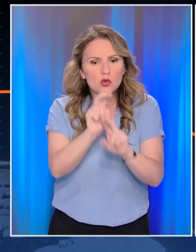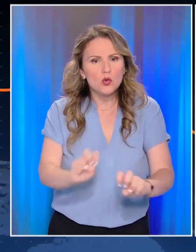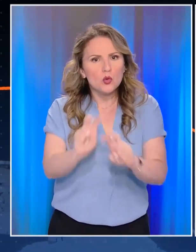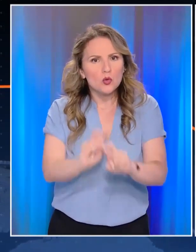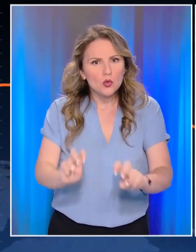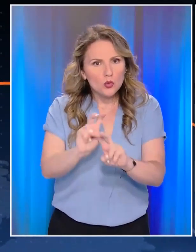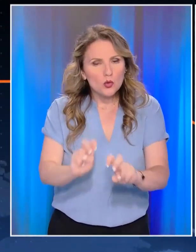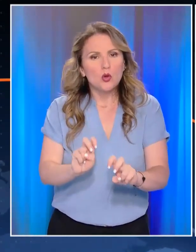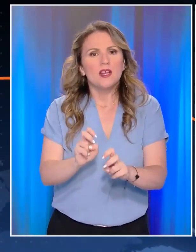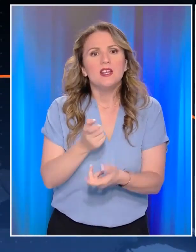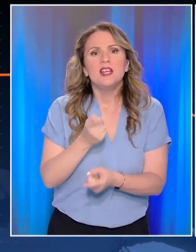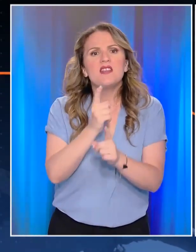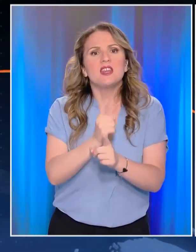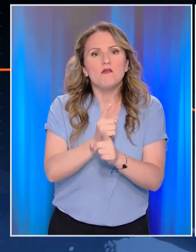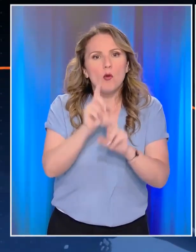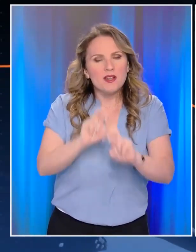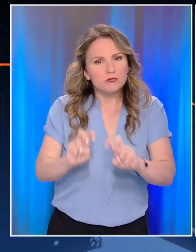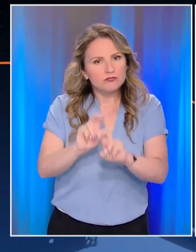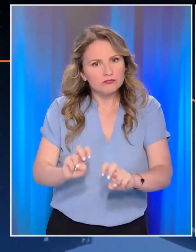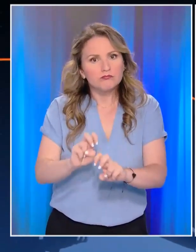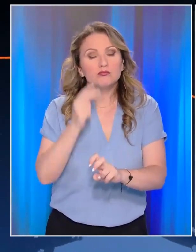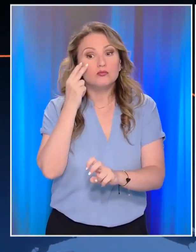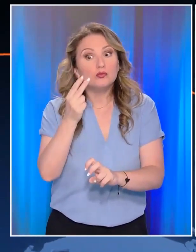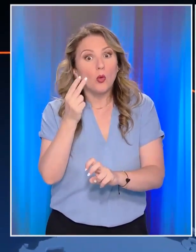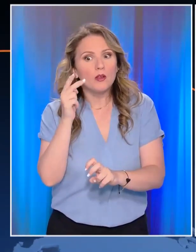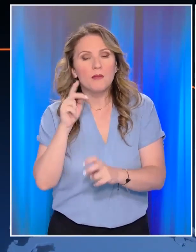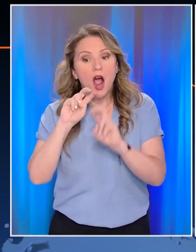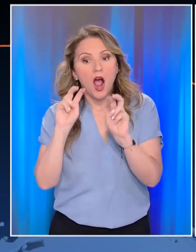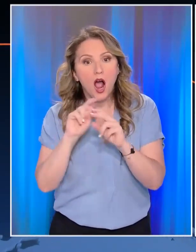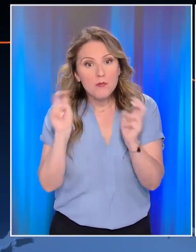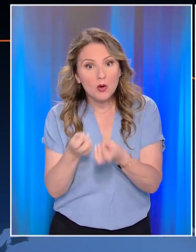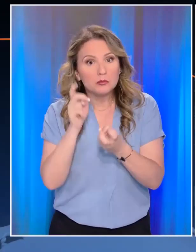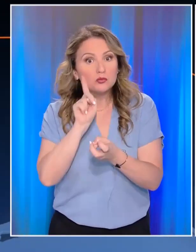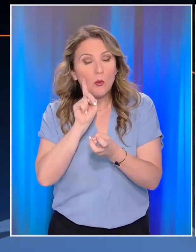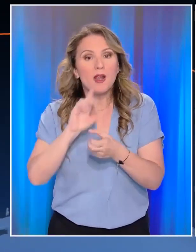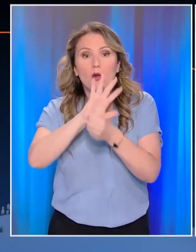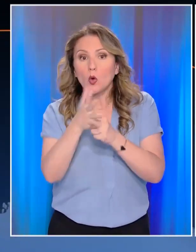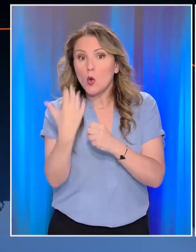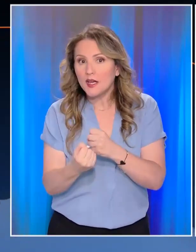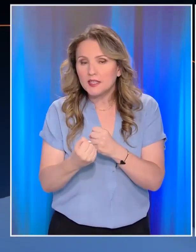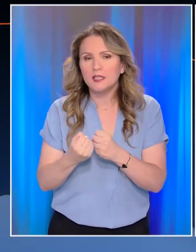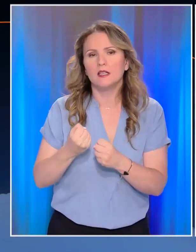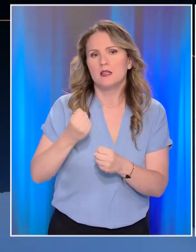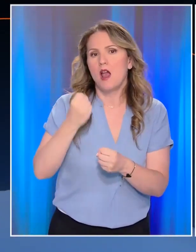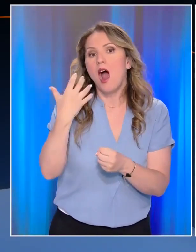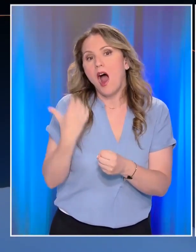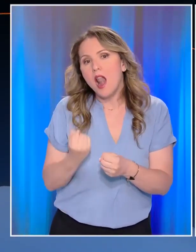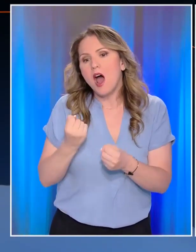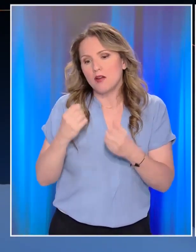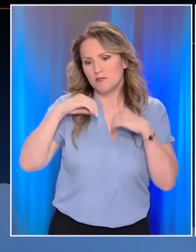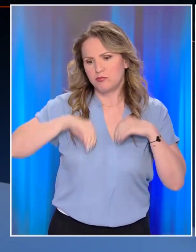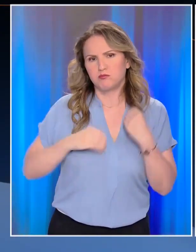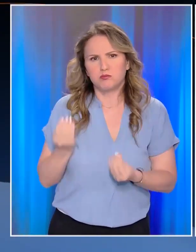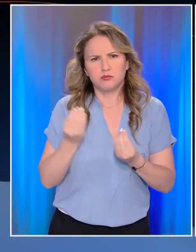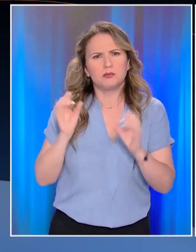από ειδικευόμενη γιατρό. Μάλιστα, διαπιστώθηκε ότι ήταν θετική στον κορονοϊό, αλλά ασυμπτωματική. Ωστόσο, όπως υποστηρίζουν οι γονείς,